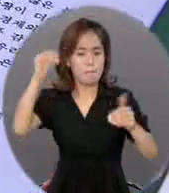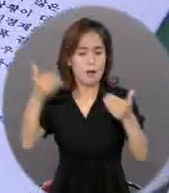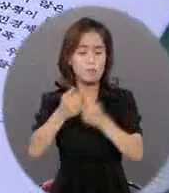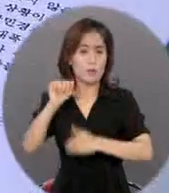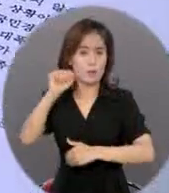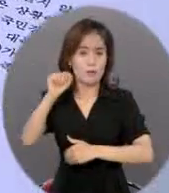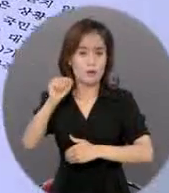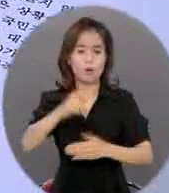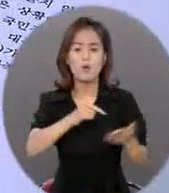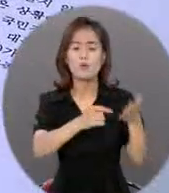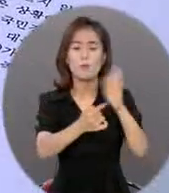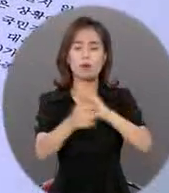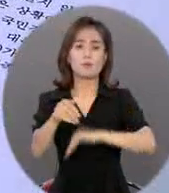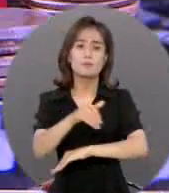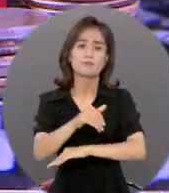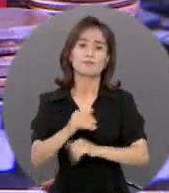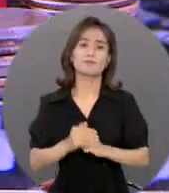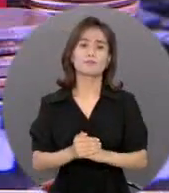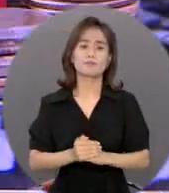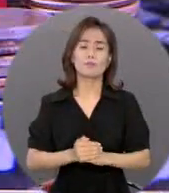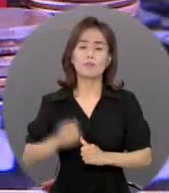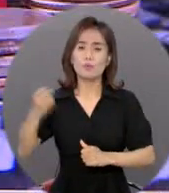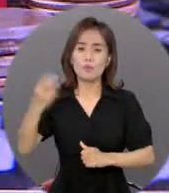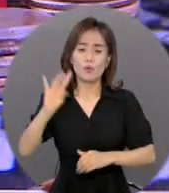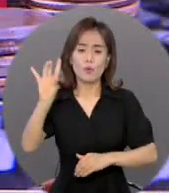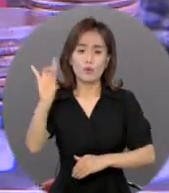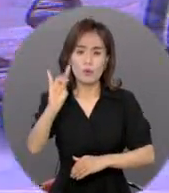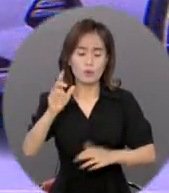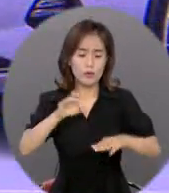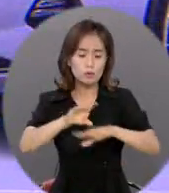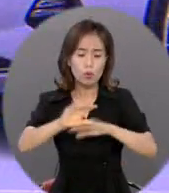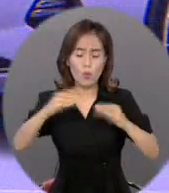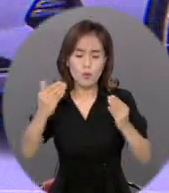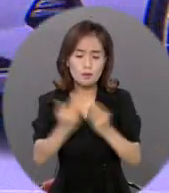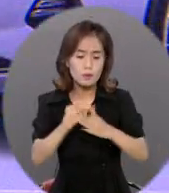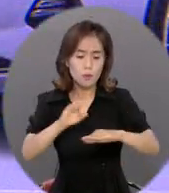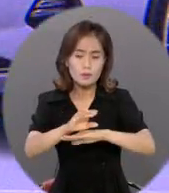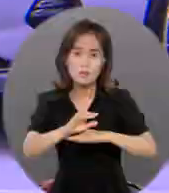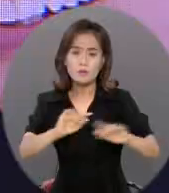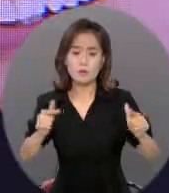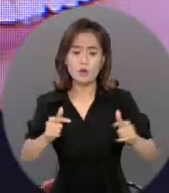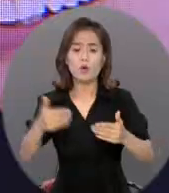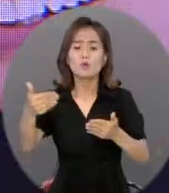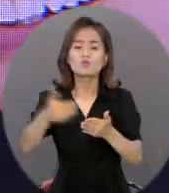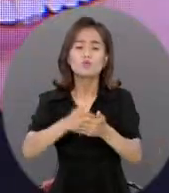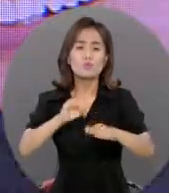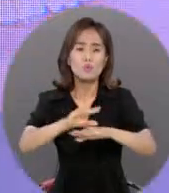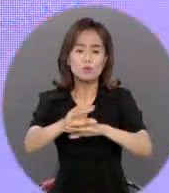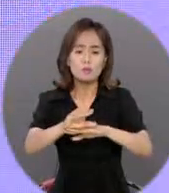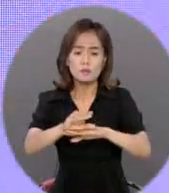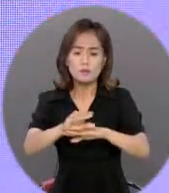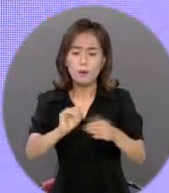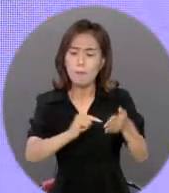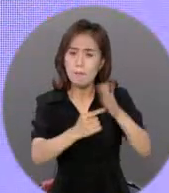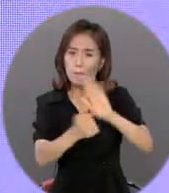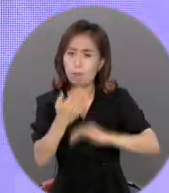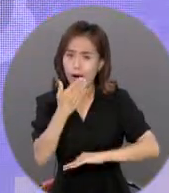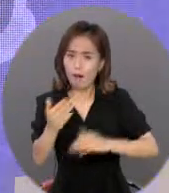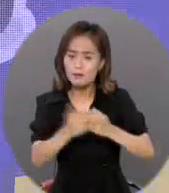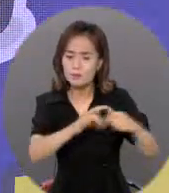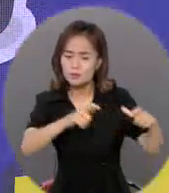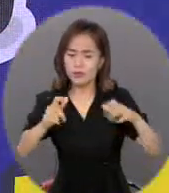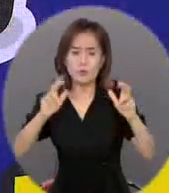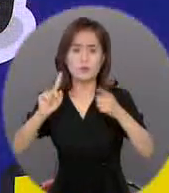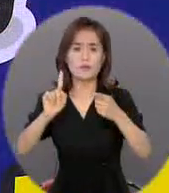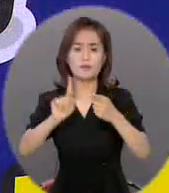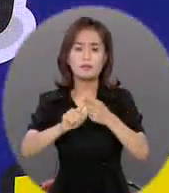들어가겠다며 전면전을 선포한 상황. 반면 현대차 등 완성차 회사들까지 중고차 시장 진출을 예고한 만큼 지역